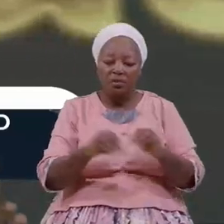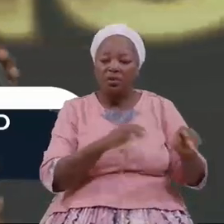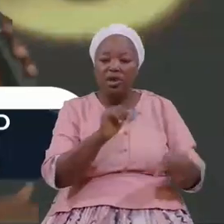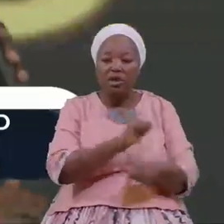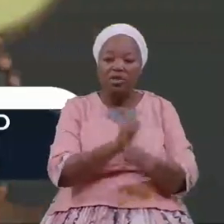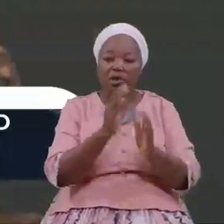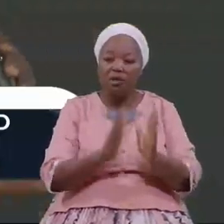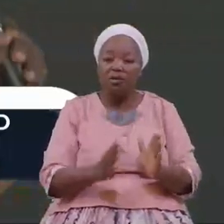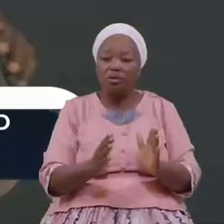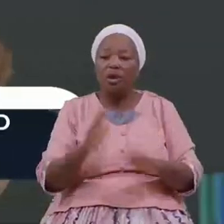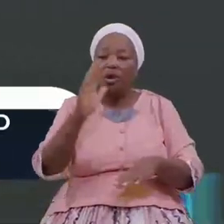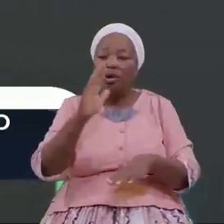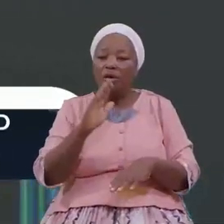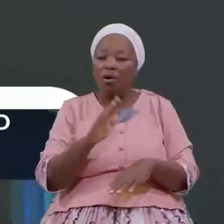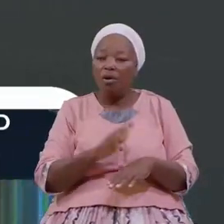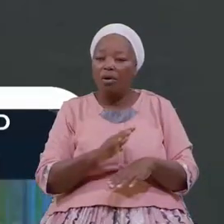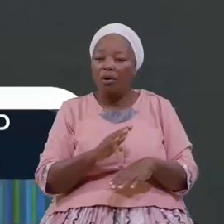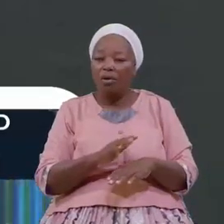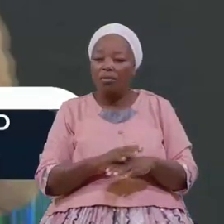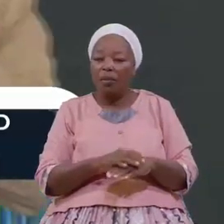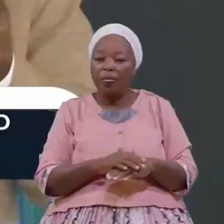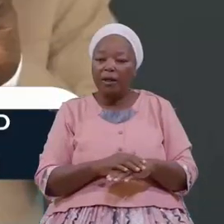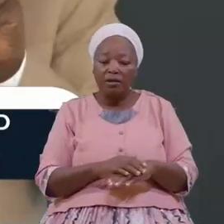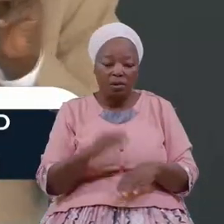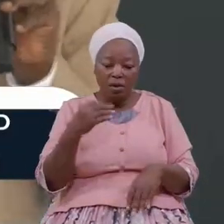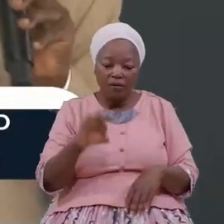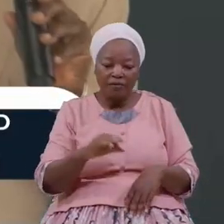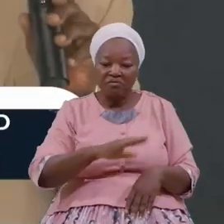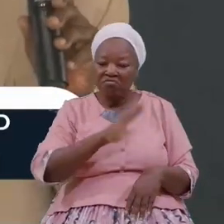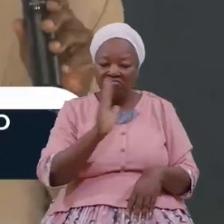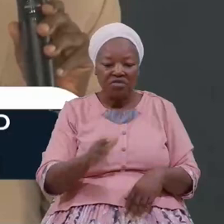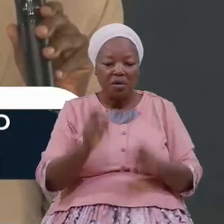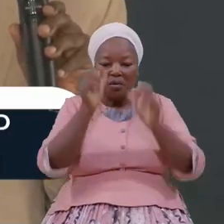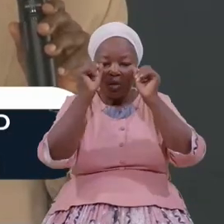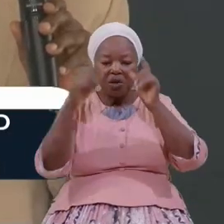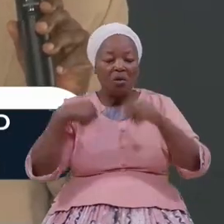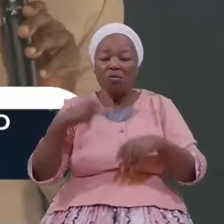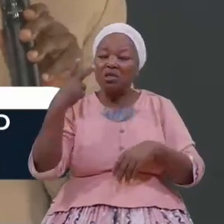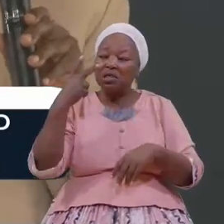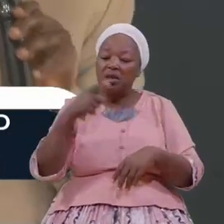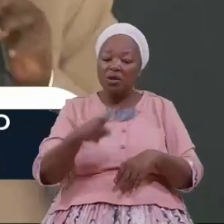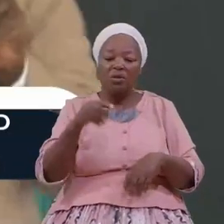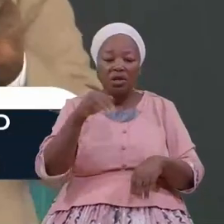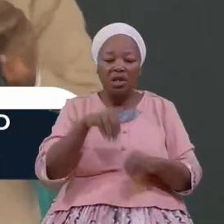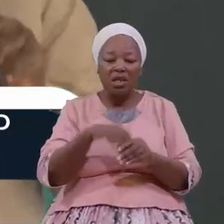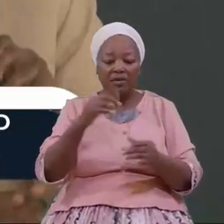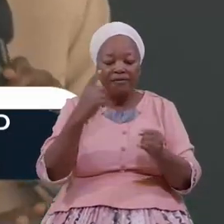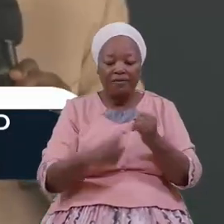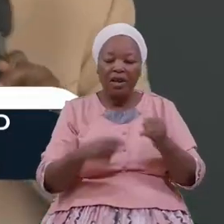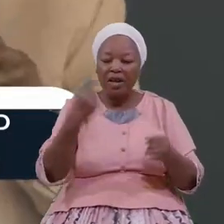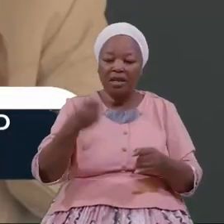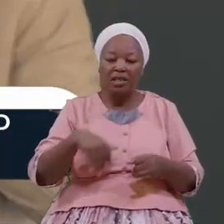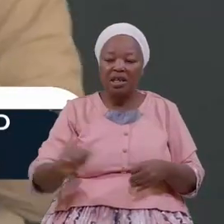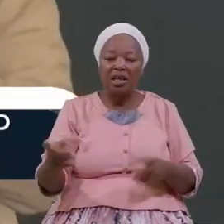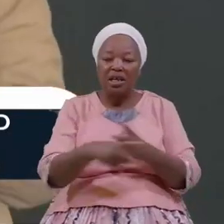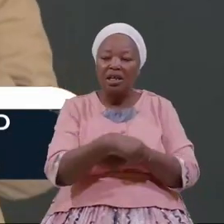une pierre était mise sur son sépulcre et il ne sait